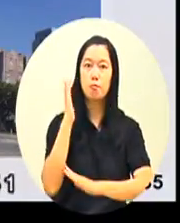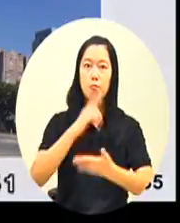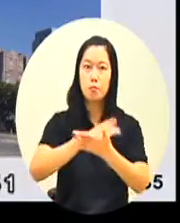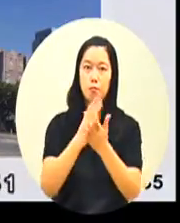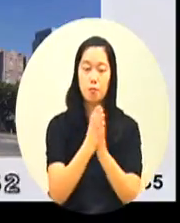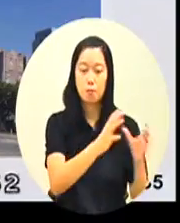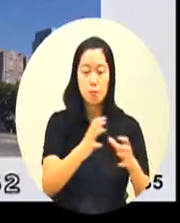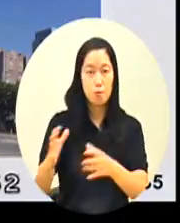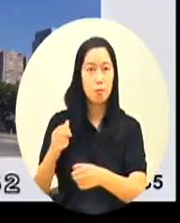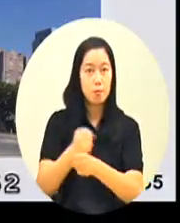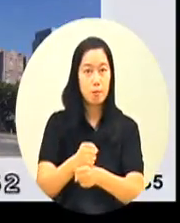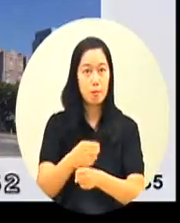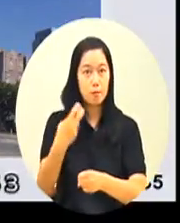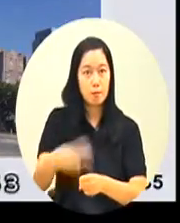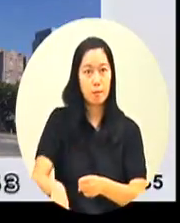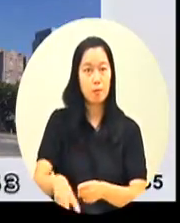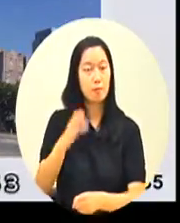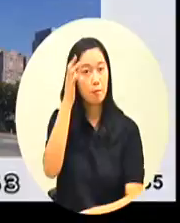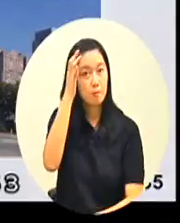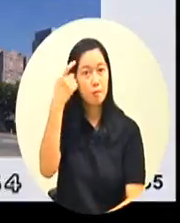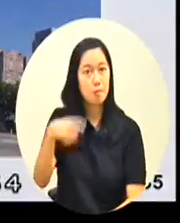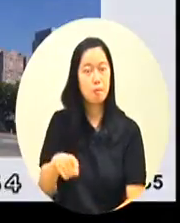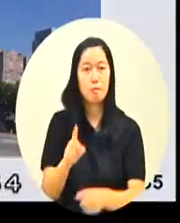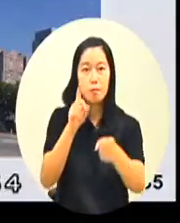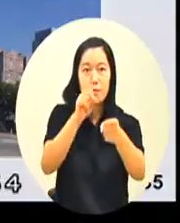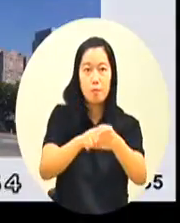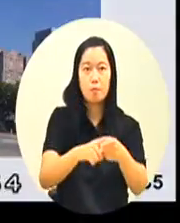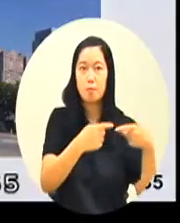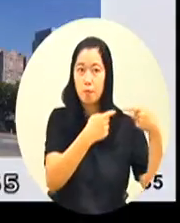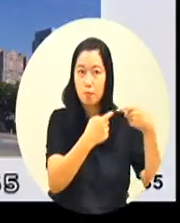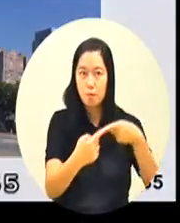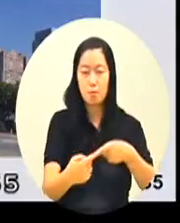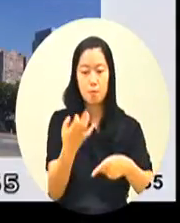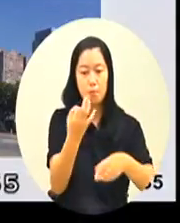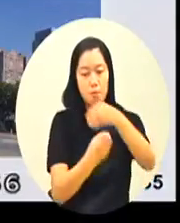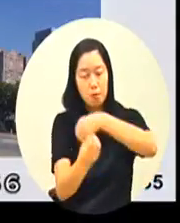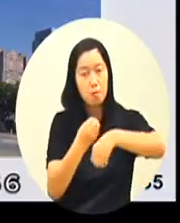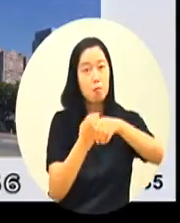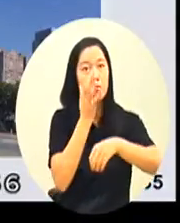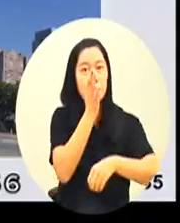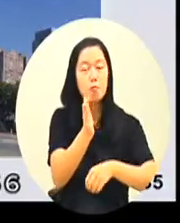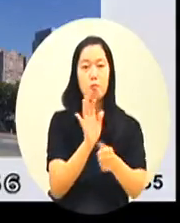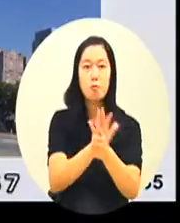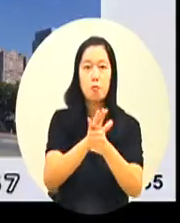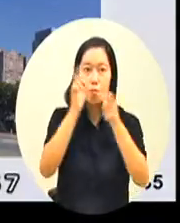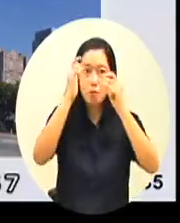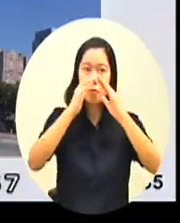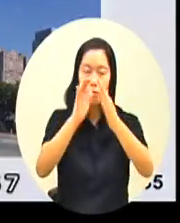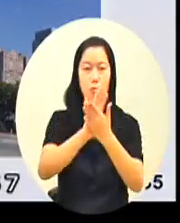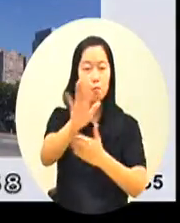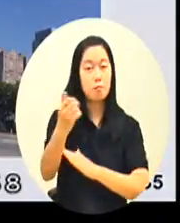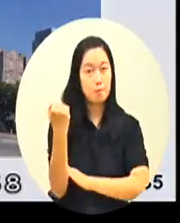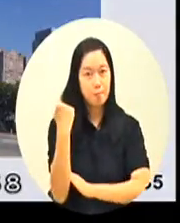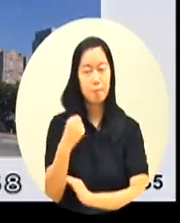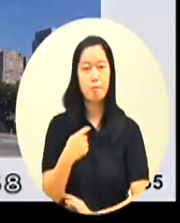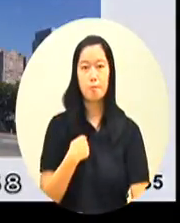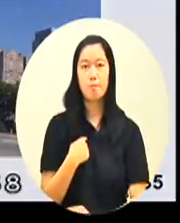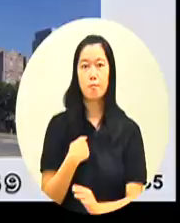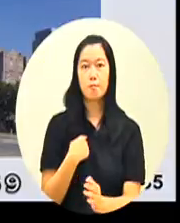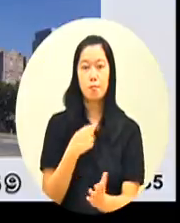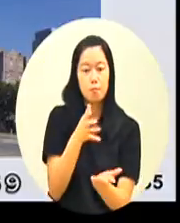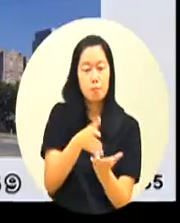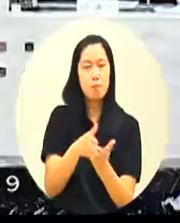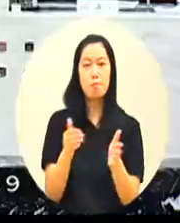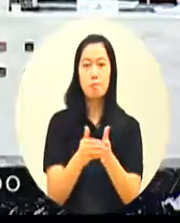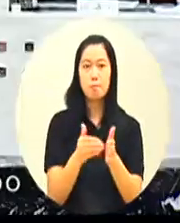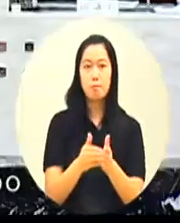设，并且期待达成永续财政的目标，继续为高雄的未来来努力。以上报告，谢谢